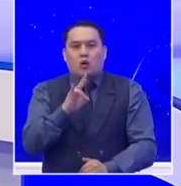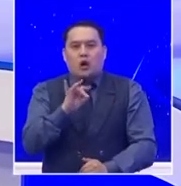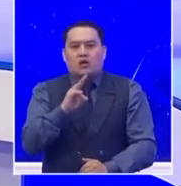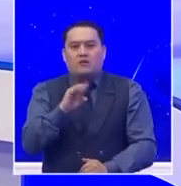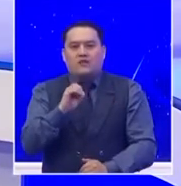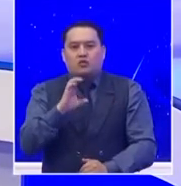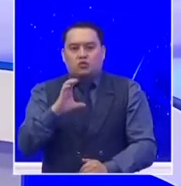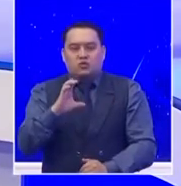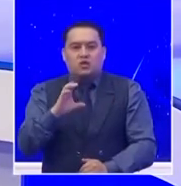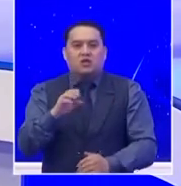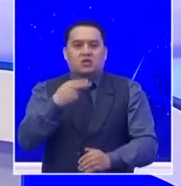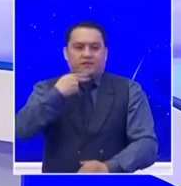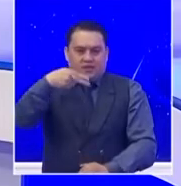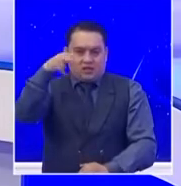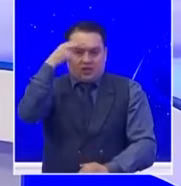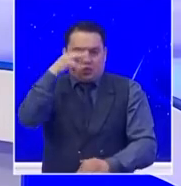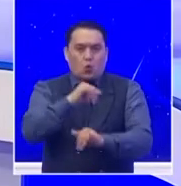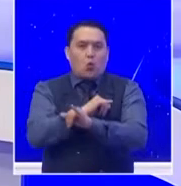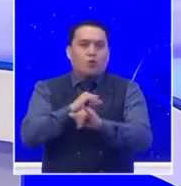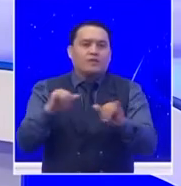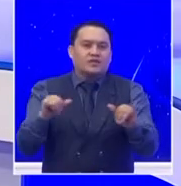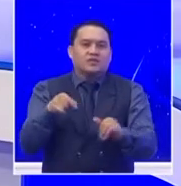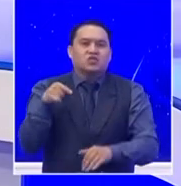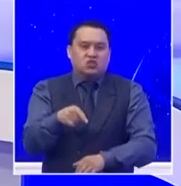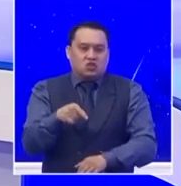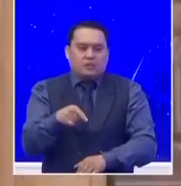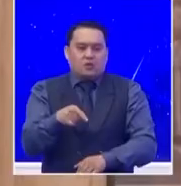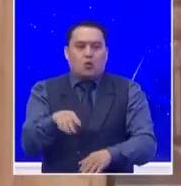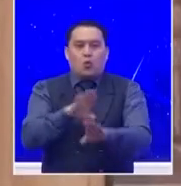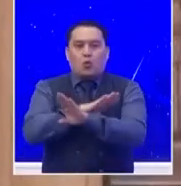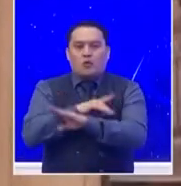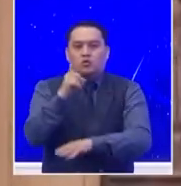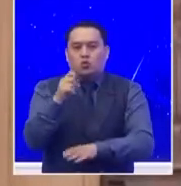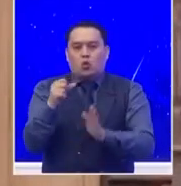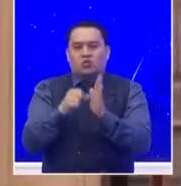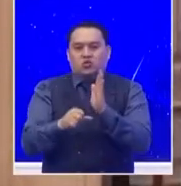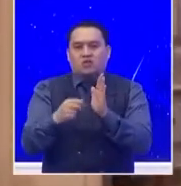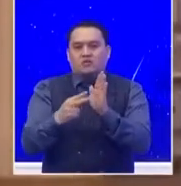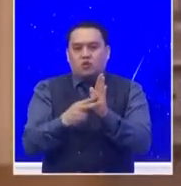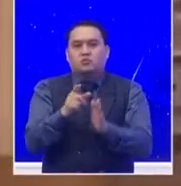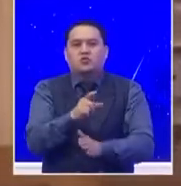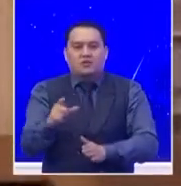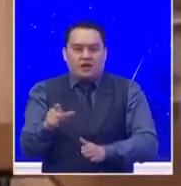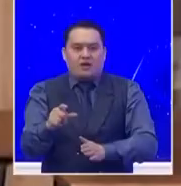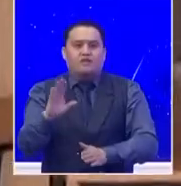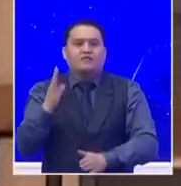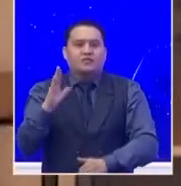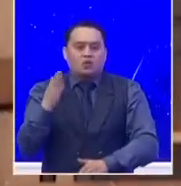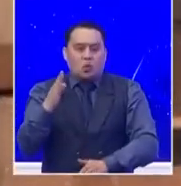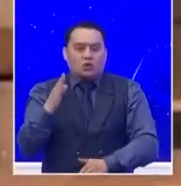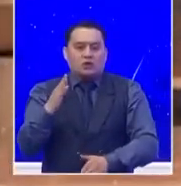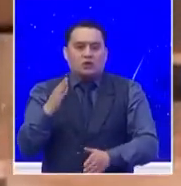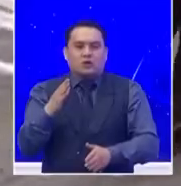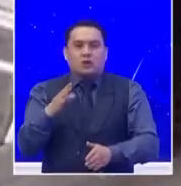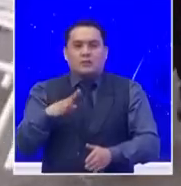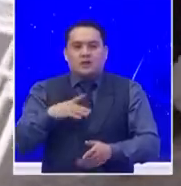суток цифра зараженных коронавирусом увеличилась почти на 1000. Умерли 168 человек. В течение вторника с симптомами